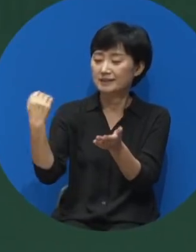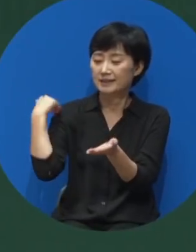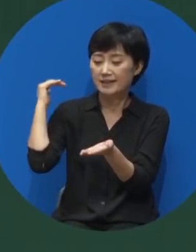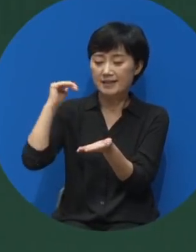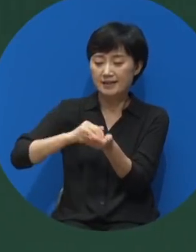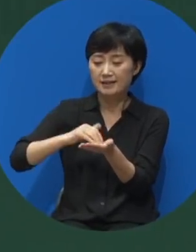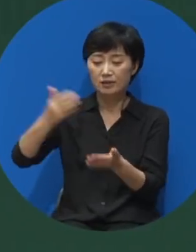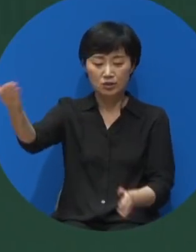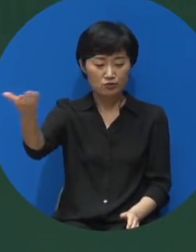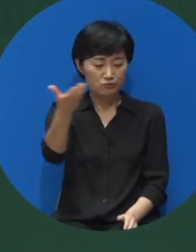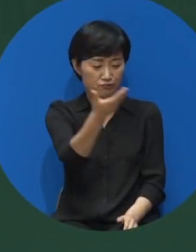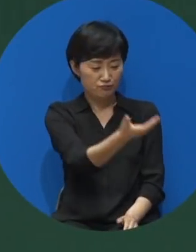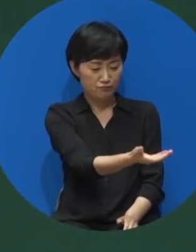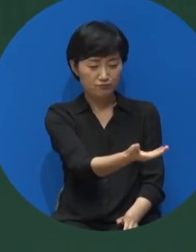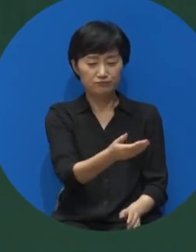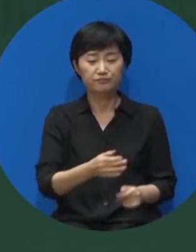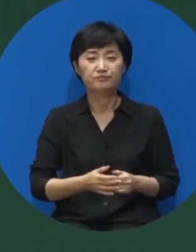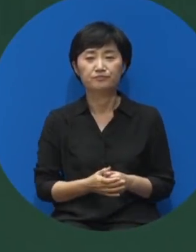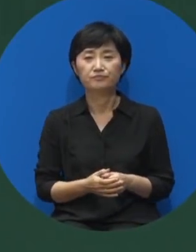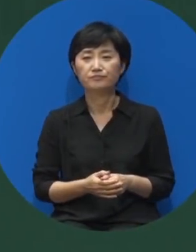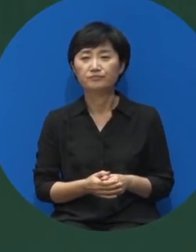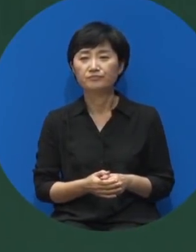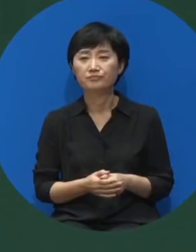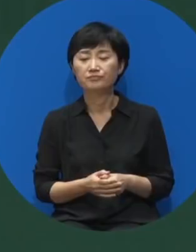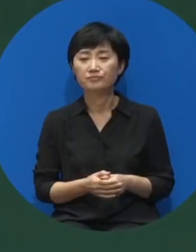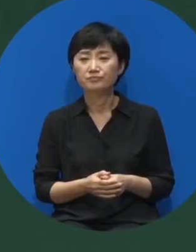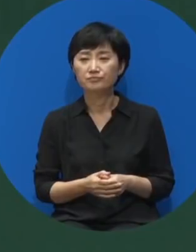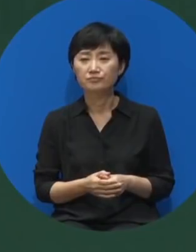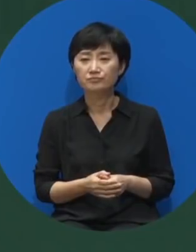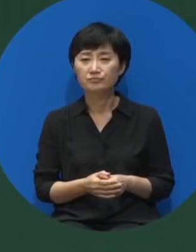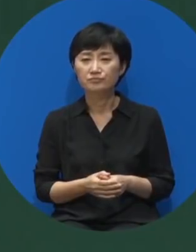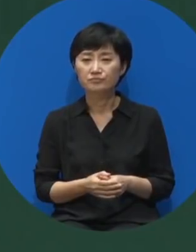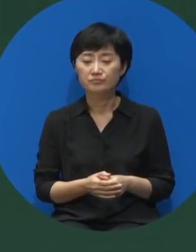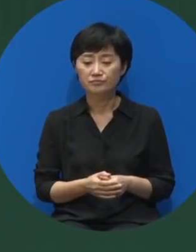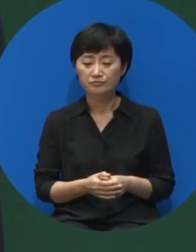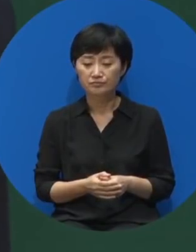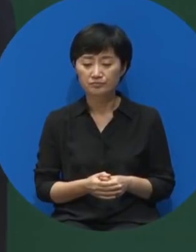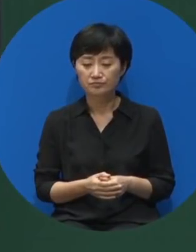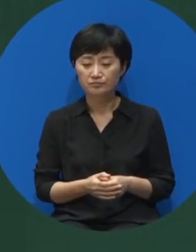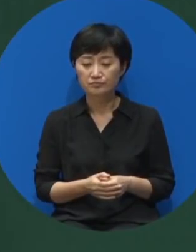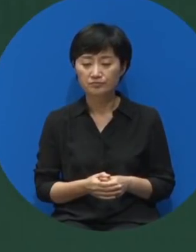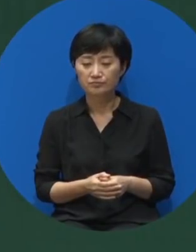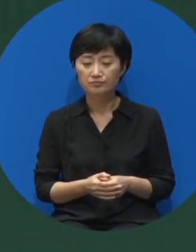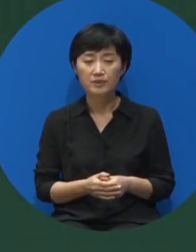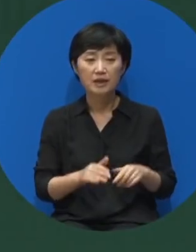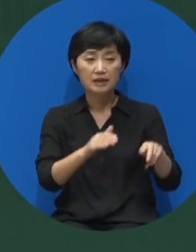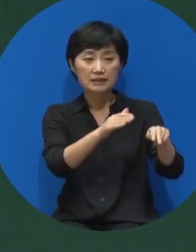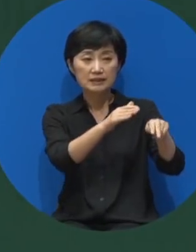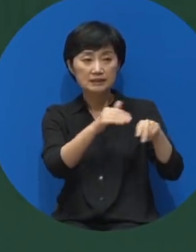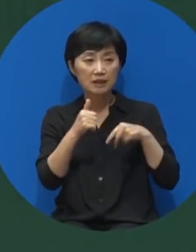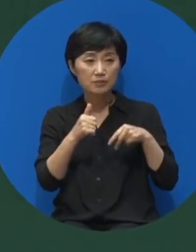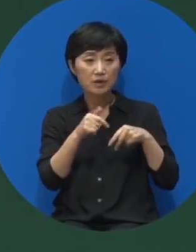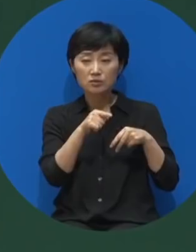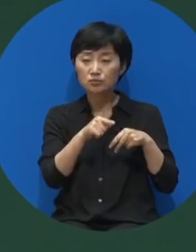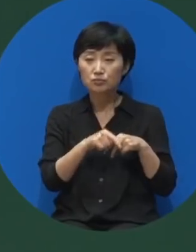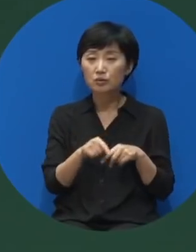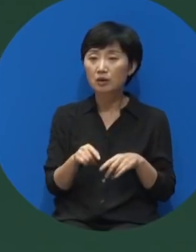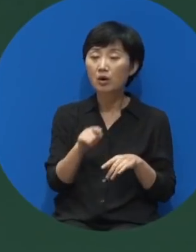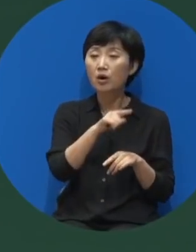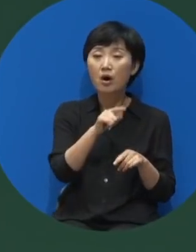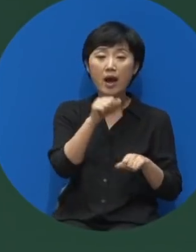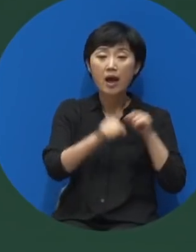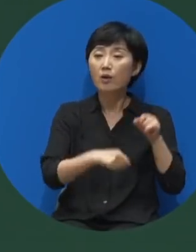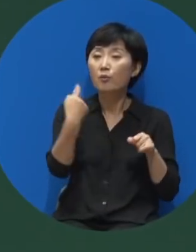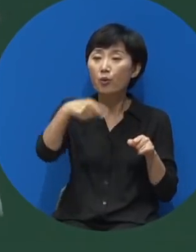所以这约柜又被找回。 이때까지의 사무엘은 뭐 하고 있었습니까? 到这为止,